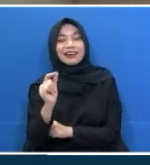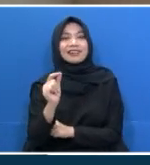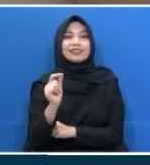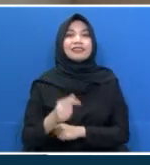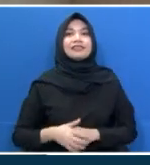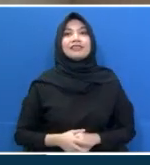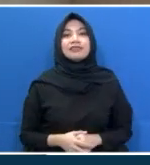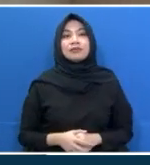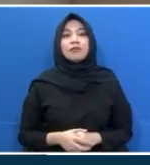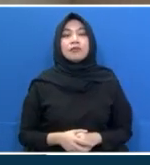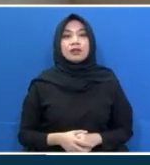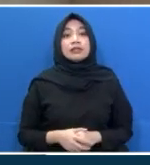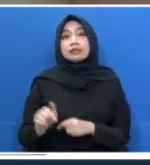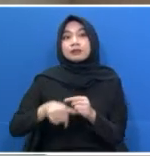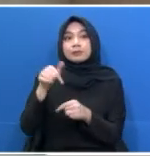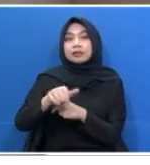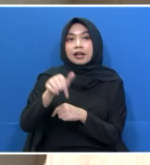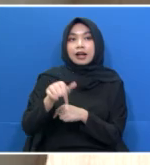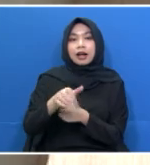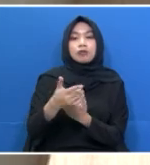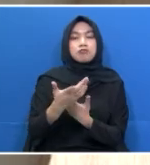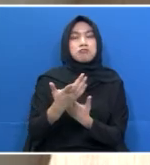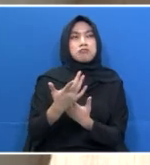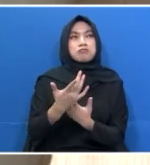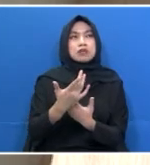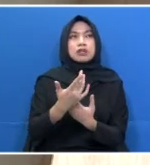sampai saat ini yang terdata oleh penyidik lebih kurang 20 miliar.